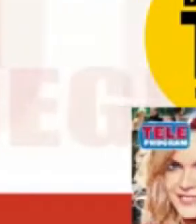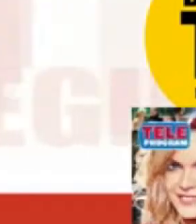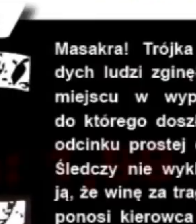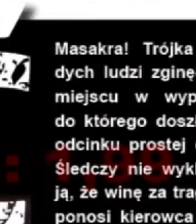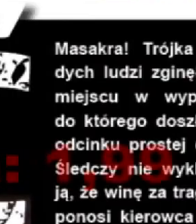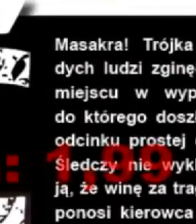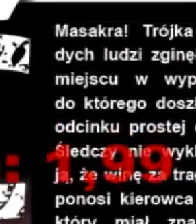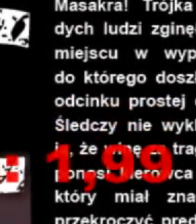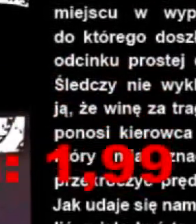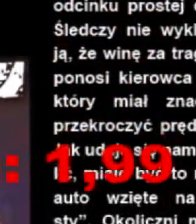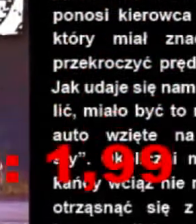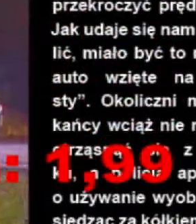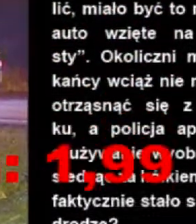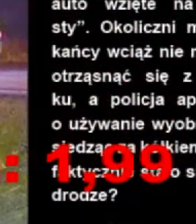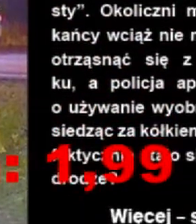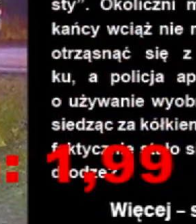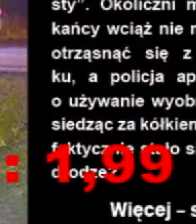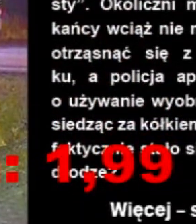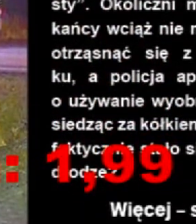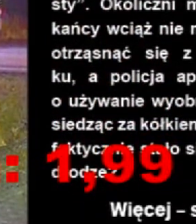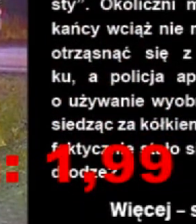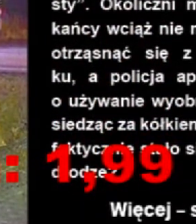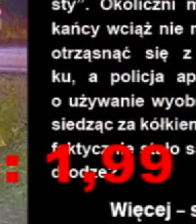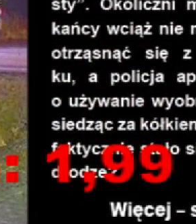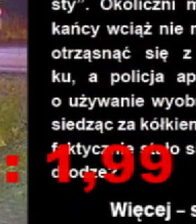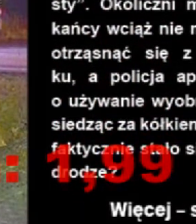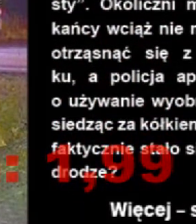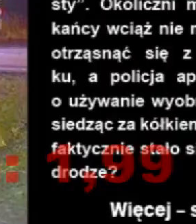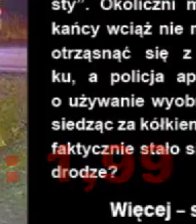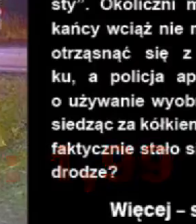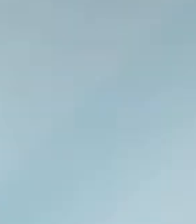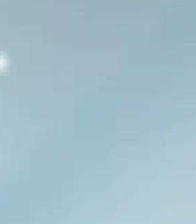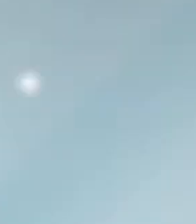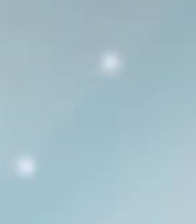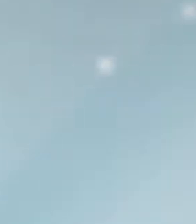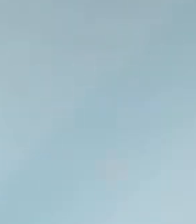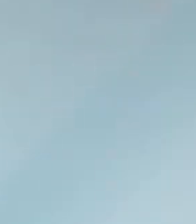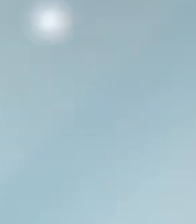prezencie. Gazeta Lokalna, blisko Twoich spraw, cena 1,99 zł.